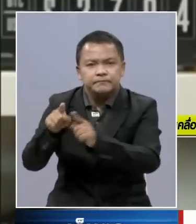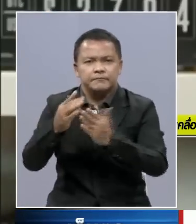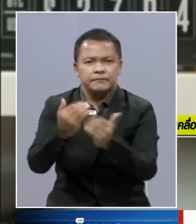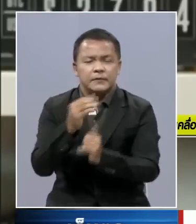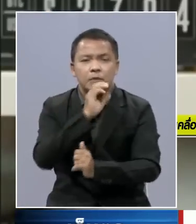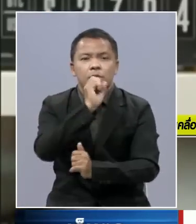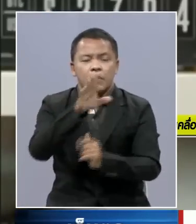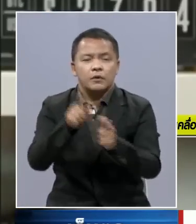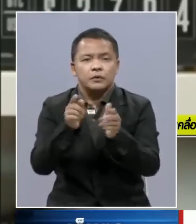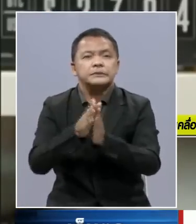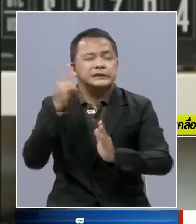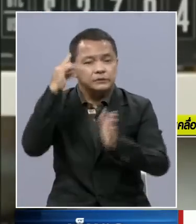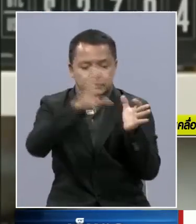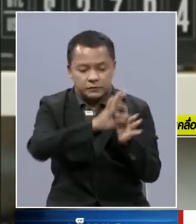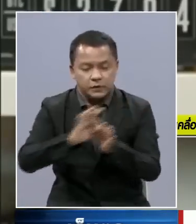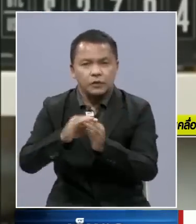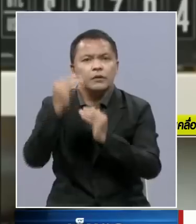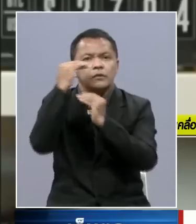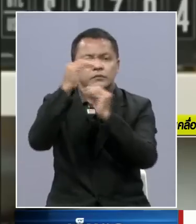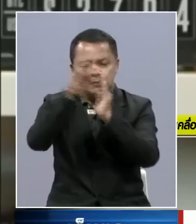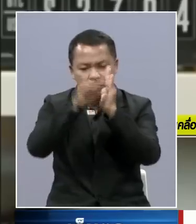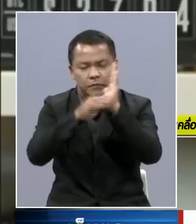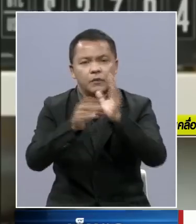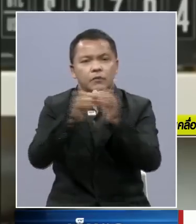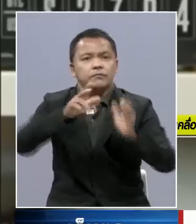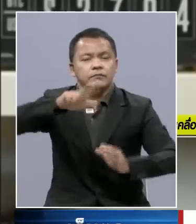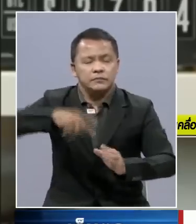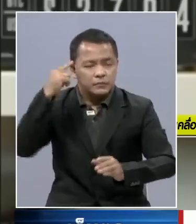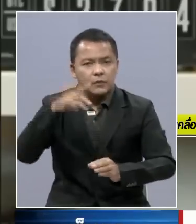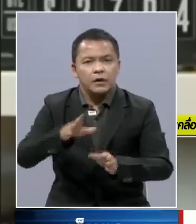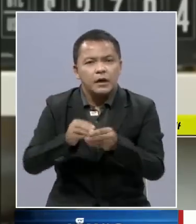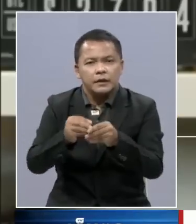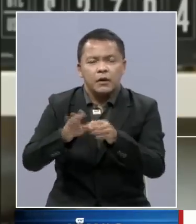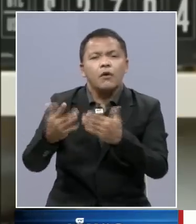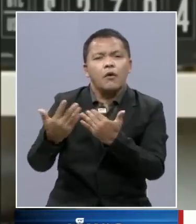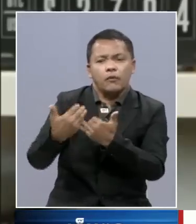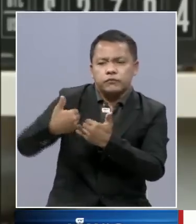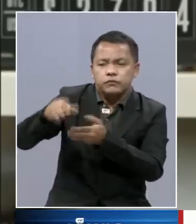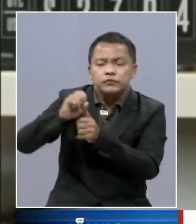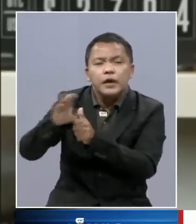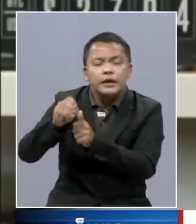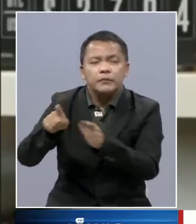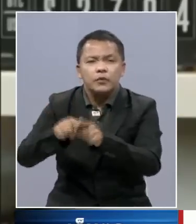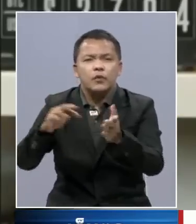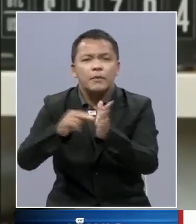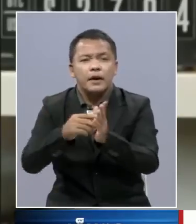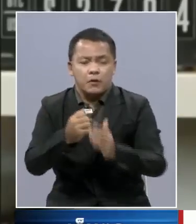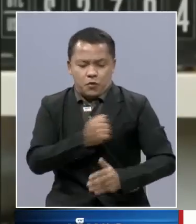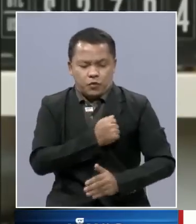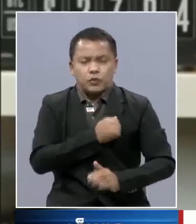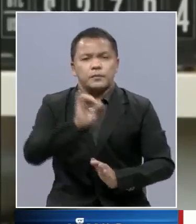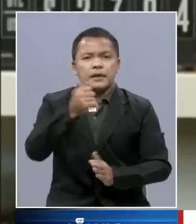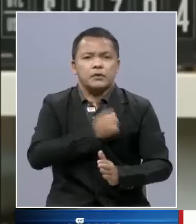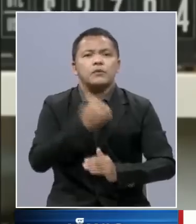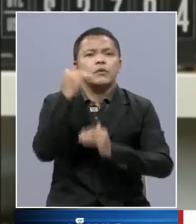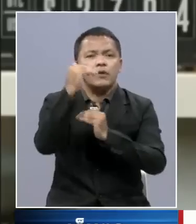นเนี่ยก็ต้องบอกว่าในความเชื่อมโยงกับการกำหนดนโยบายพรรคคุณดวงฤทธิ์ก็น่าจะห่างไกลพอสมควรเนาะพอใช้คำว่าความอดทนบางทีก็